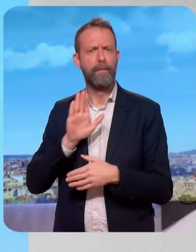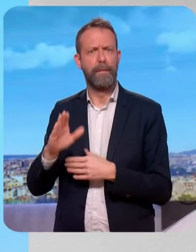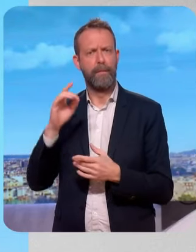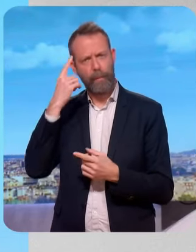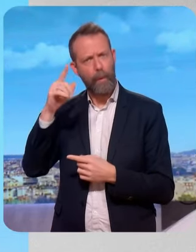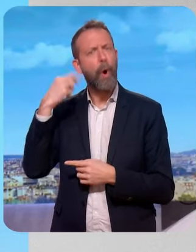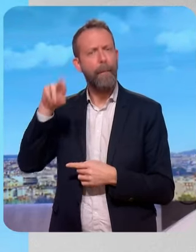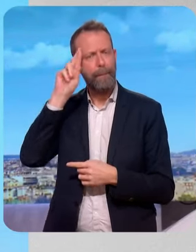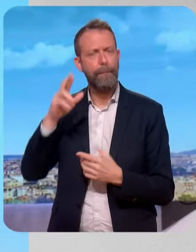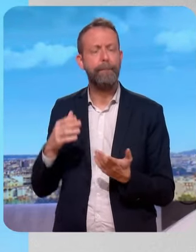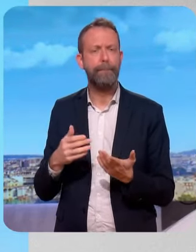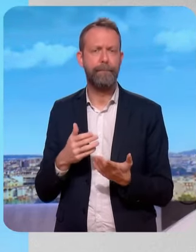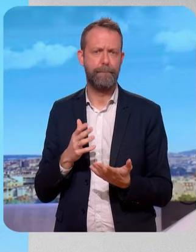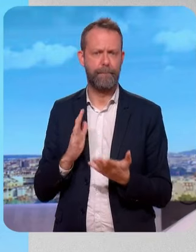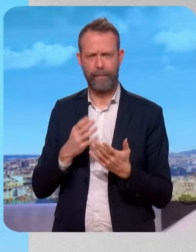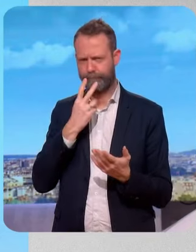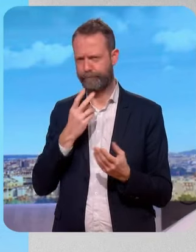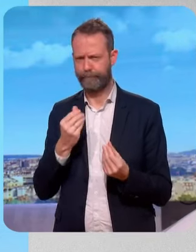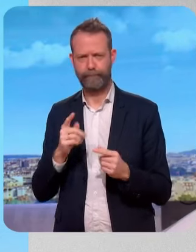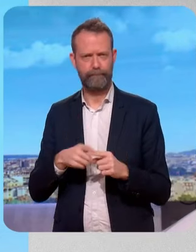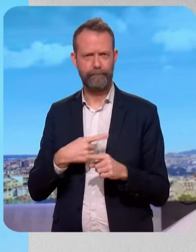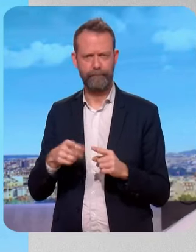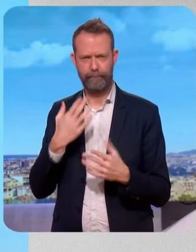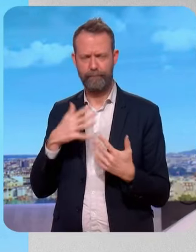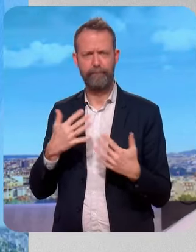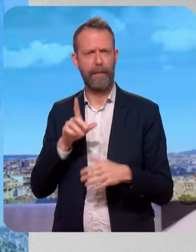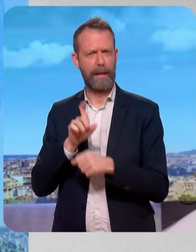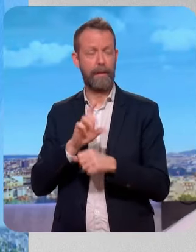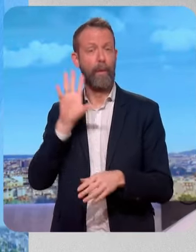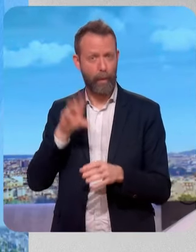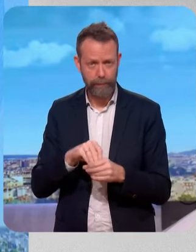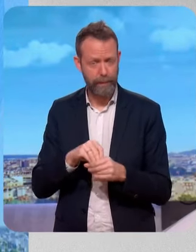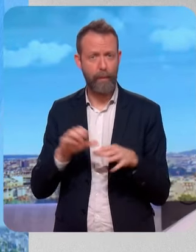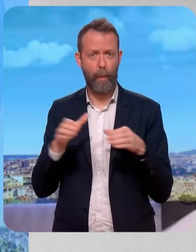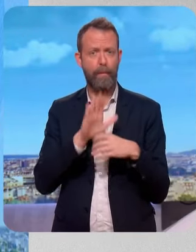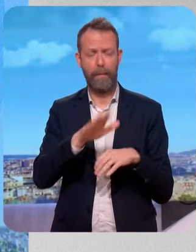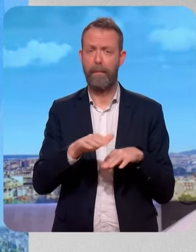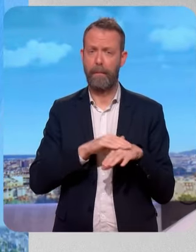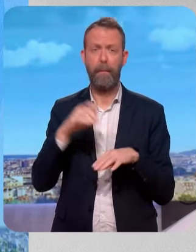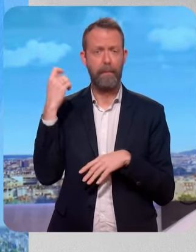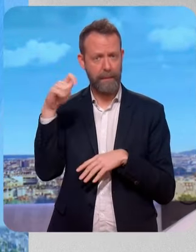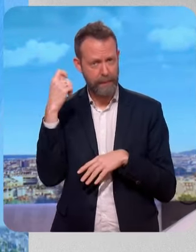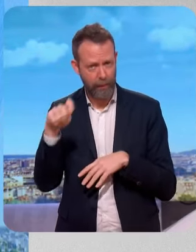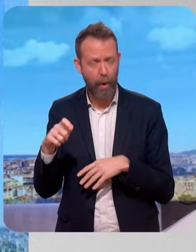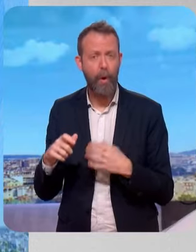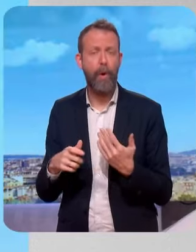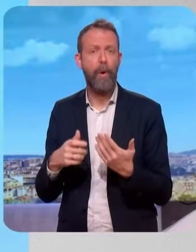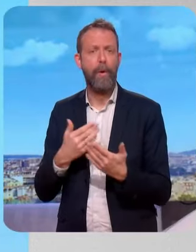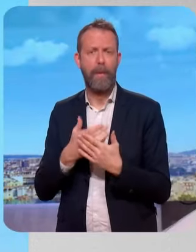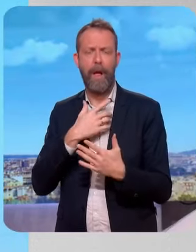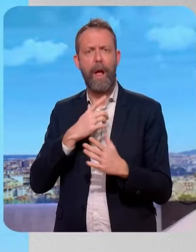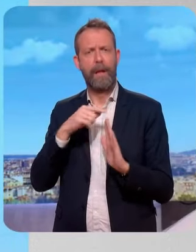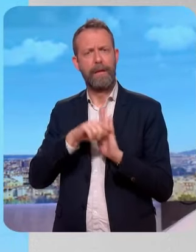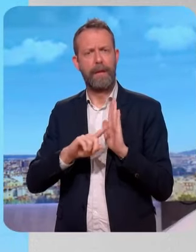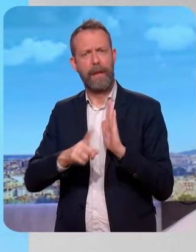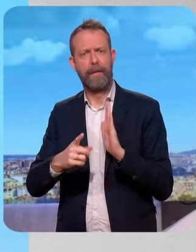pro-européen. Est-ce que c'est pas un peu étrange de voir quand même des critiques, y compris dans le camp présidentiel, donc sur ces directives qui